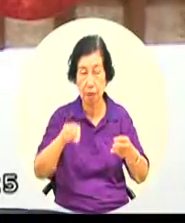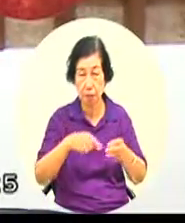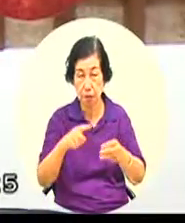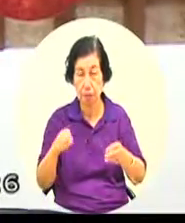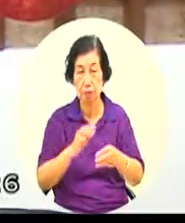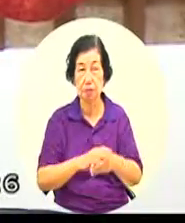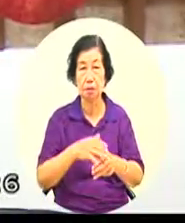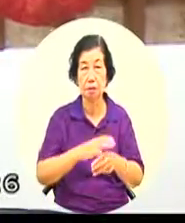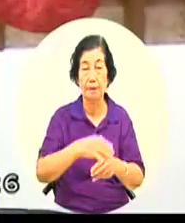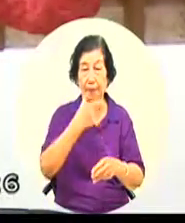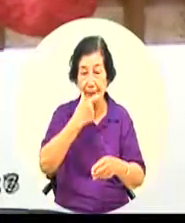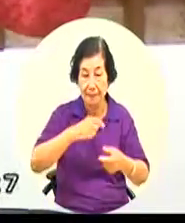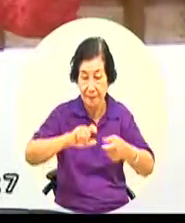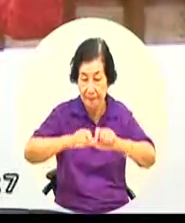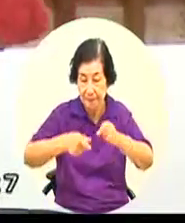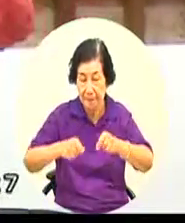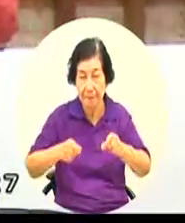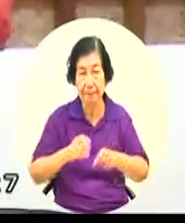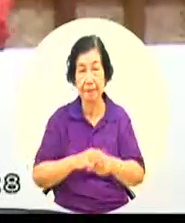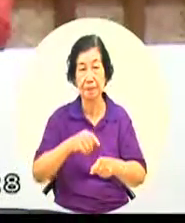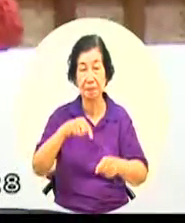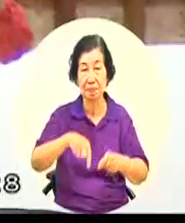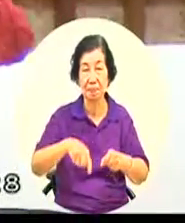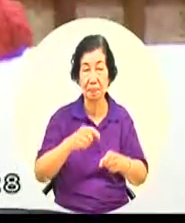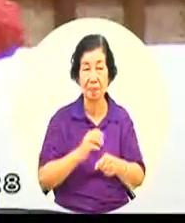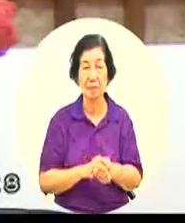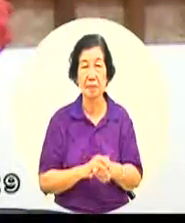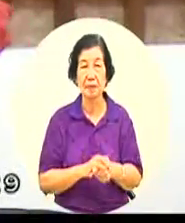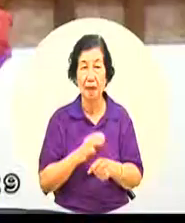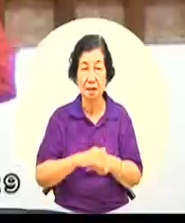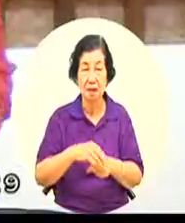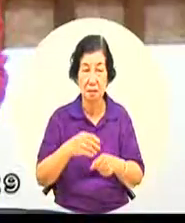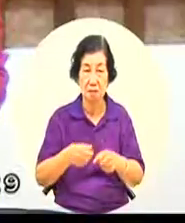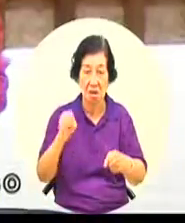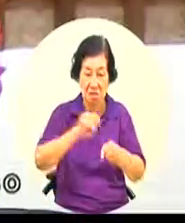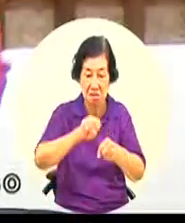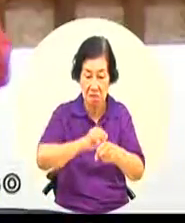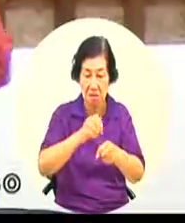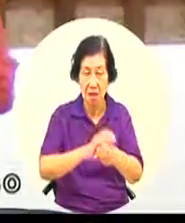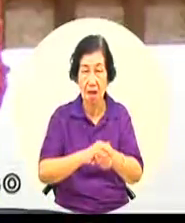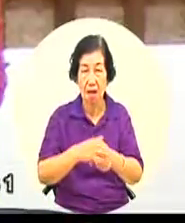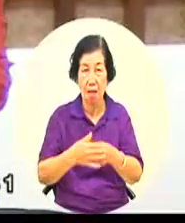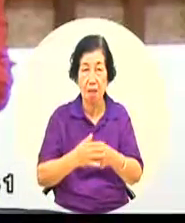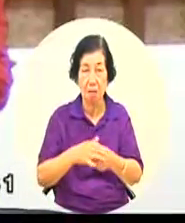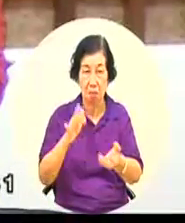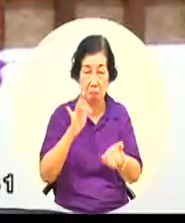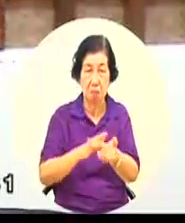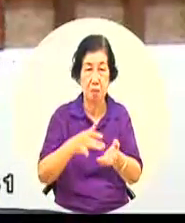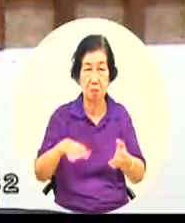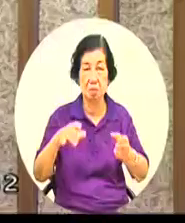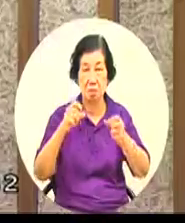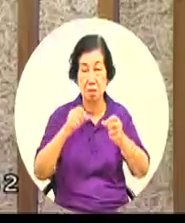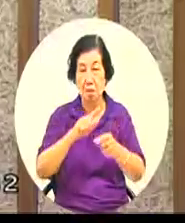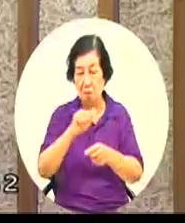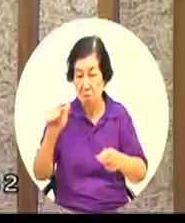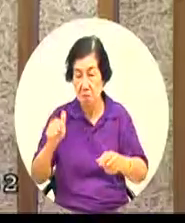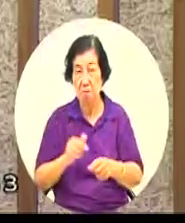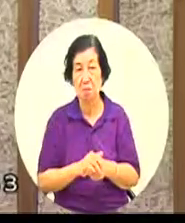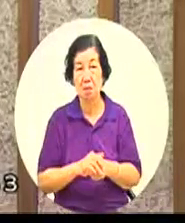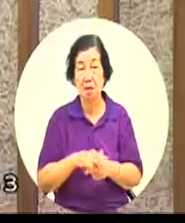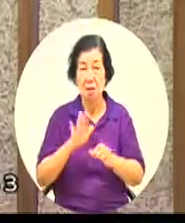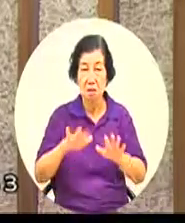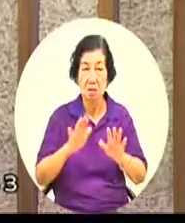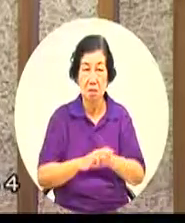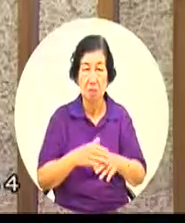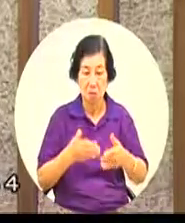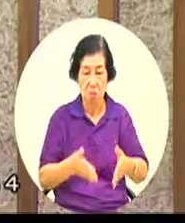面就含有毒品，你对这方面你做了什么样的防治？ 这个我们。最重要的就是教育宣导，其